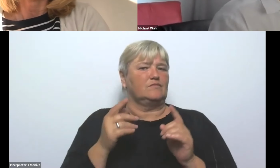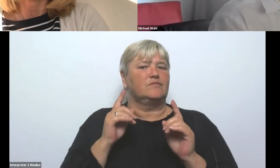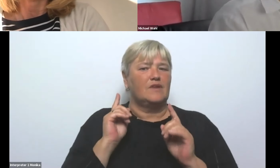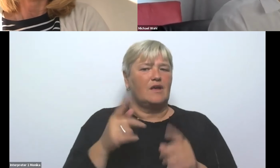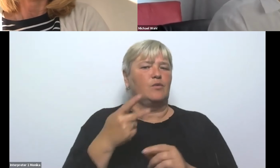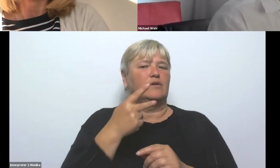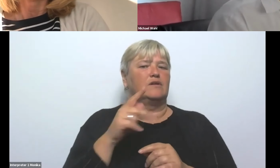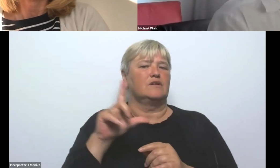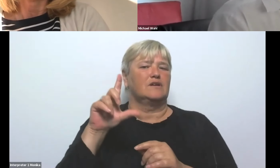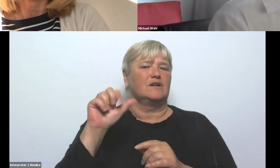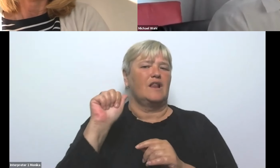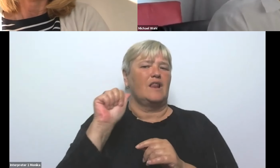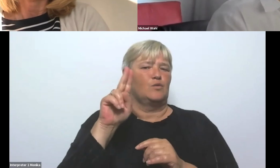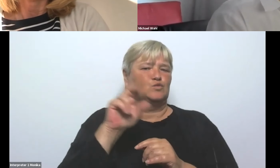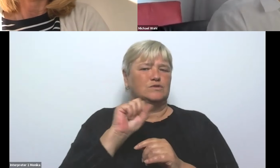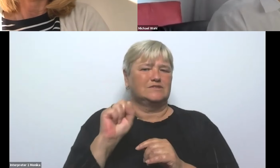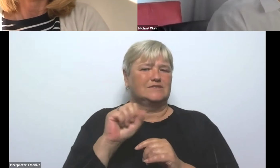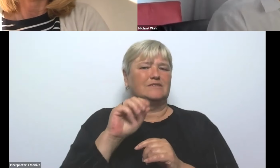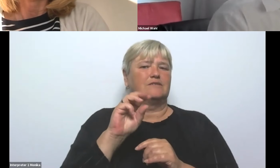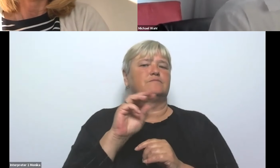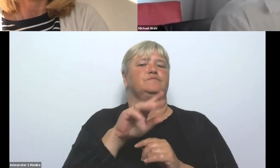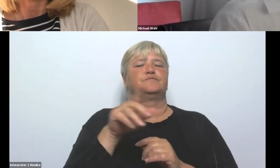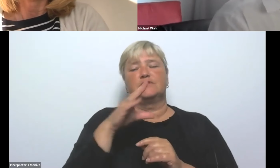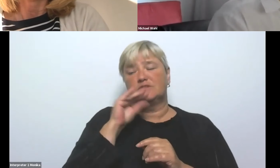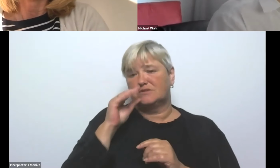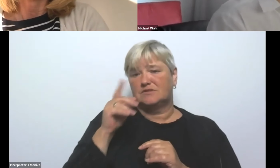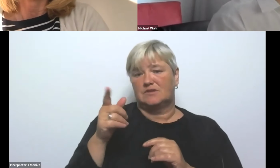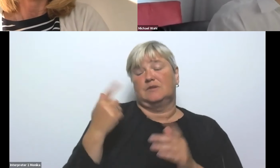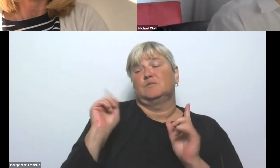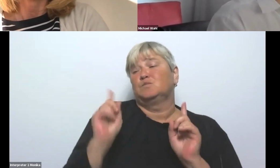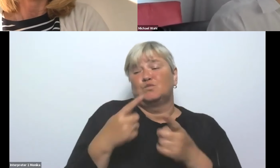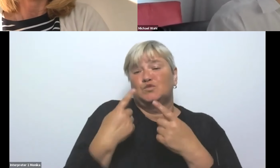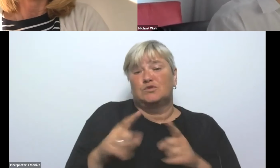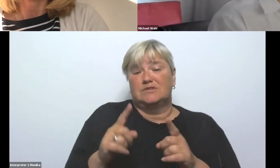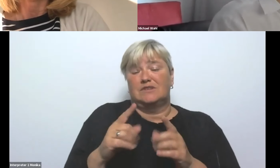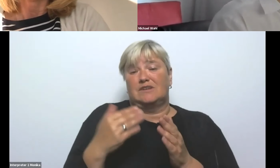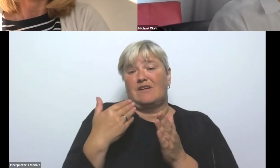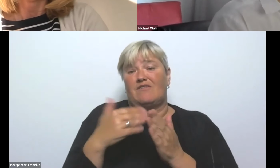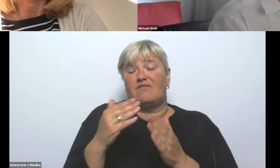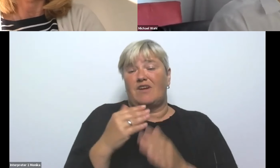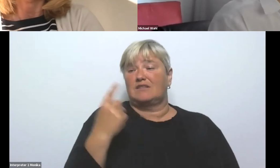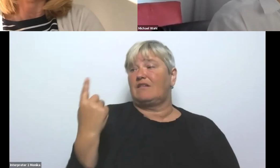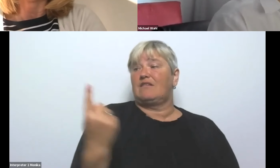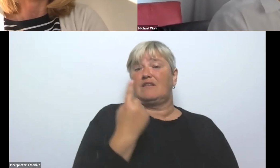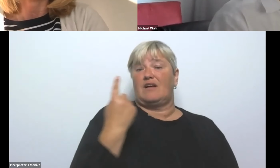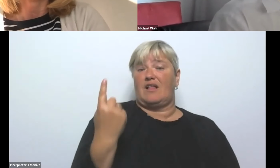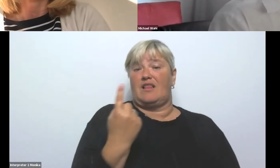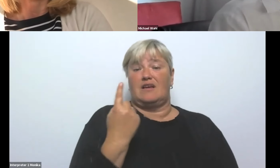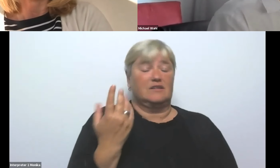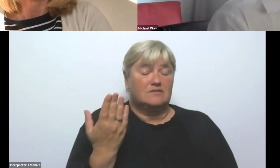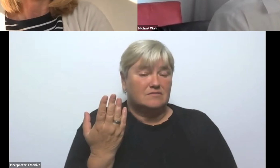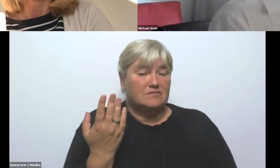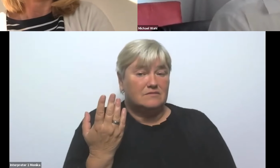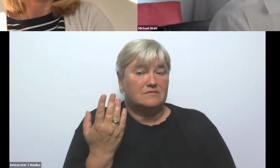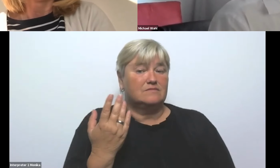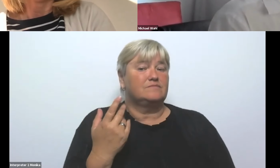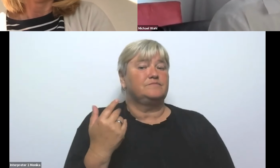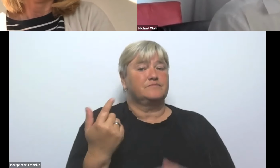Miesenberger angesprochen. Und wie gesagt, er muss ja nicht weiterhin alleine auf weiter Flur sein. Also das wäre